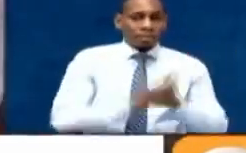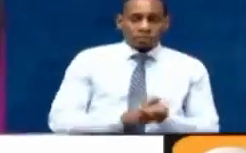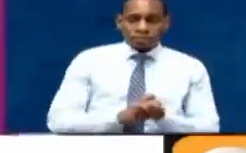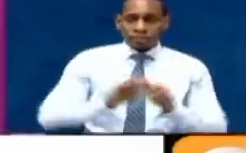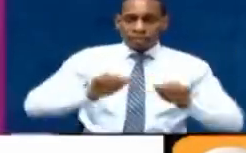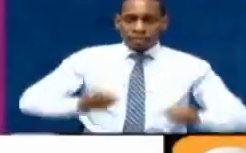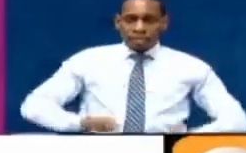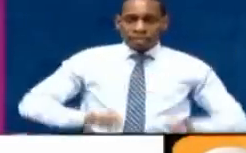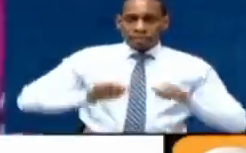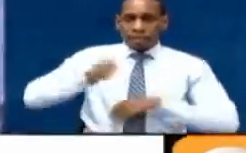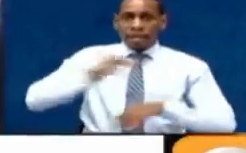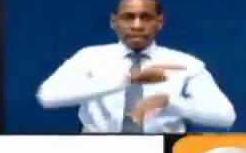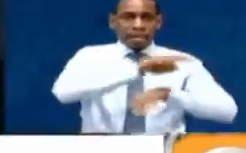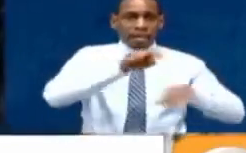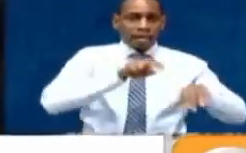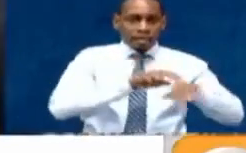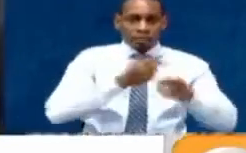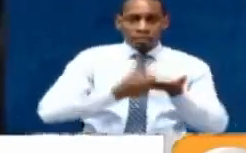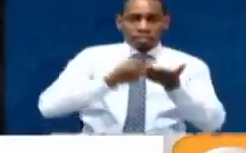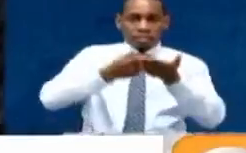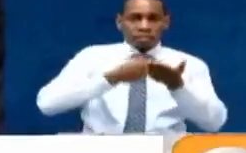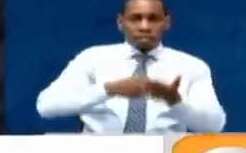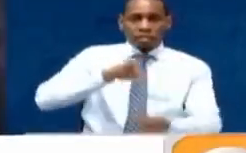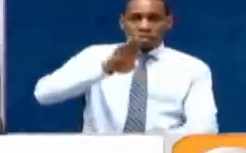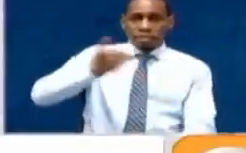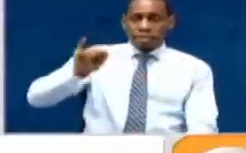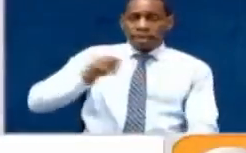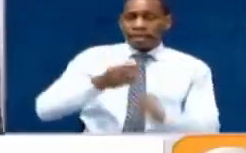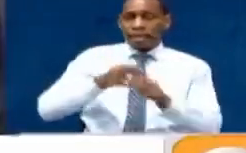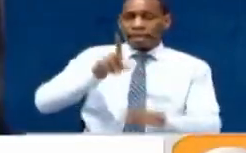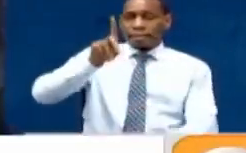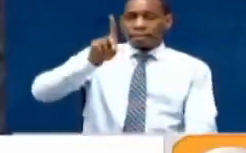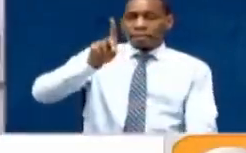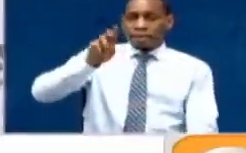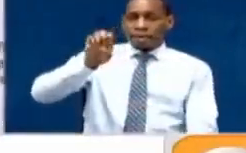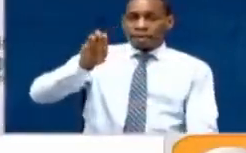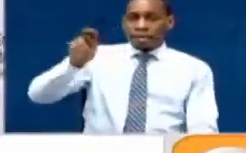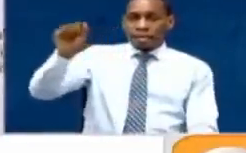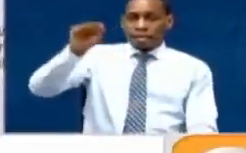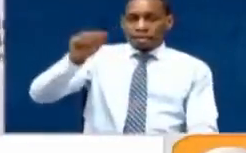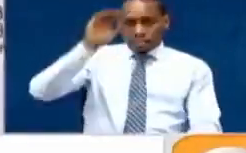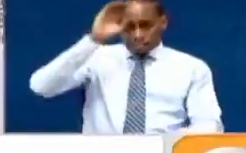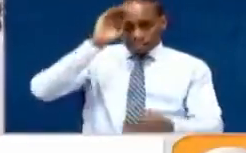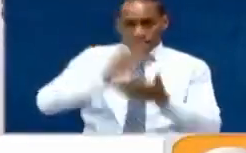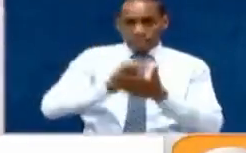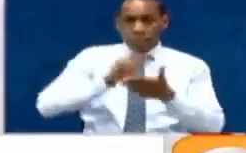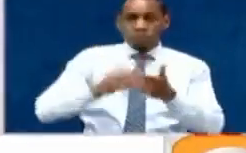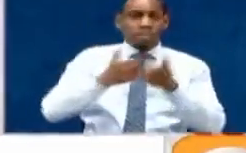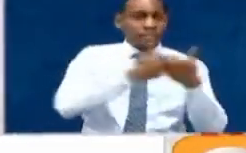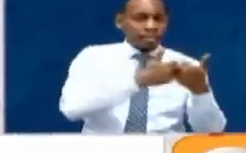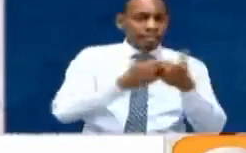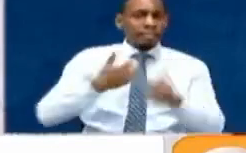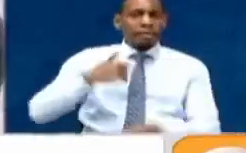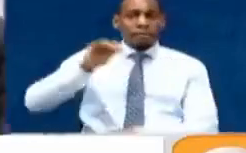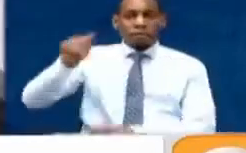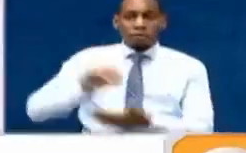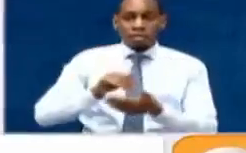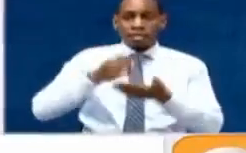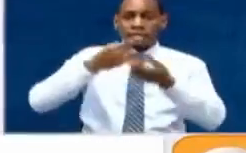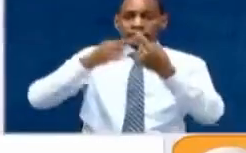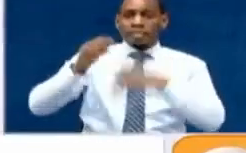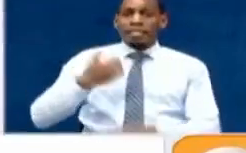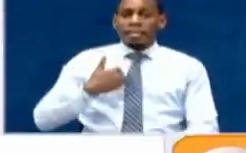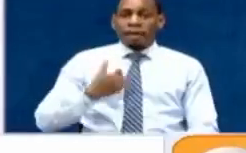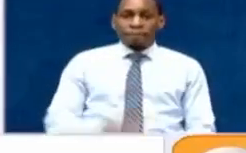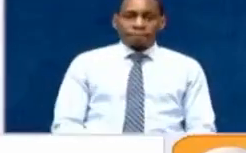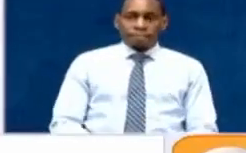Mwenyekiti mwenza wa kitaifa wa mchakato wa BBI Dennis Oweru akiamini licha ya changamoto katika baadhi ya kaunti watafaulu.